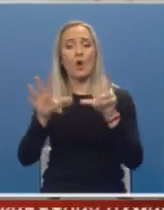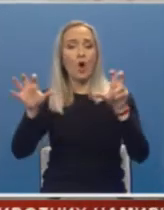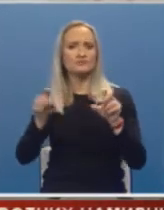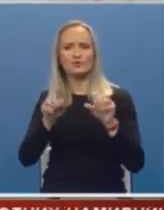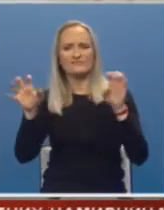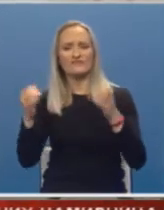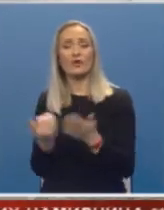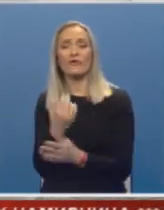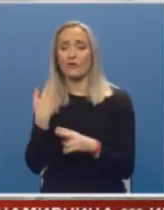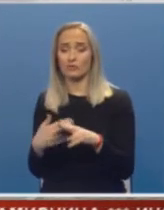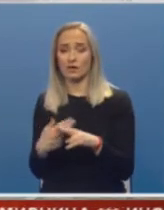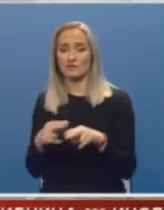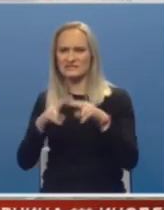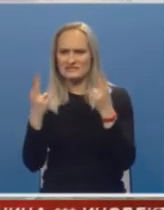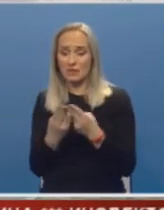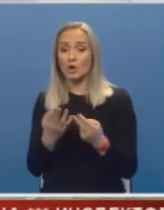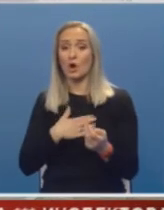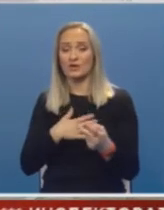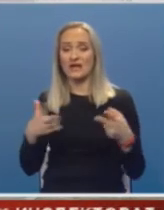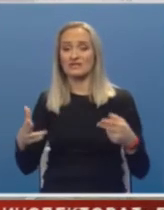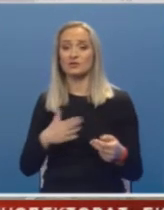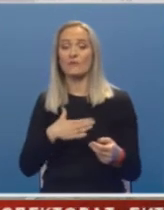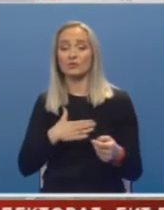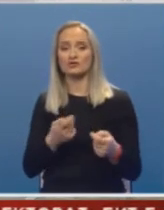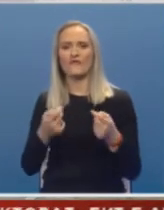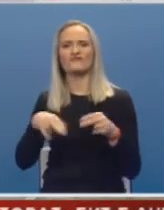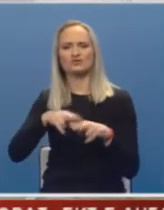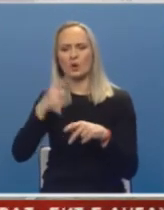900 novooboljelih. U svijetu, ali kod nas, karcinom pluća je češći kod muške populacije.